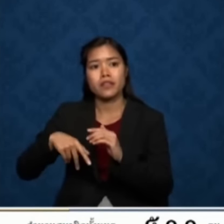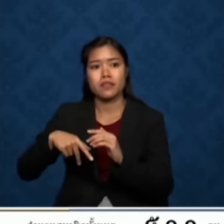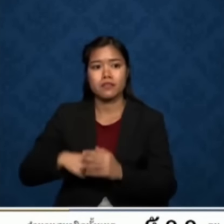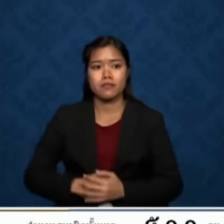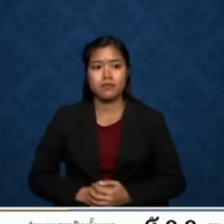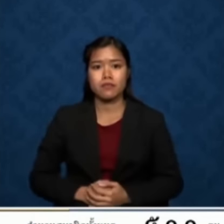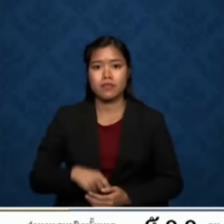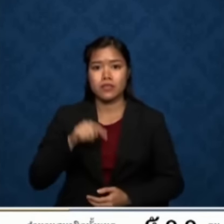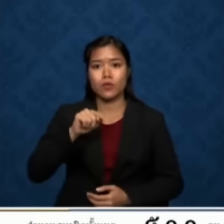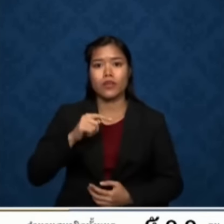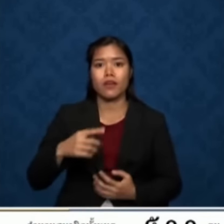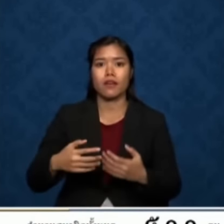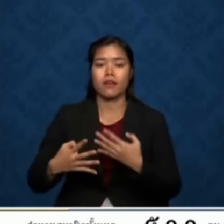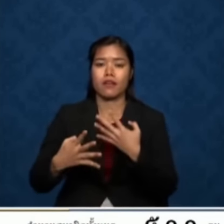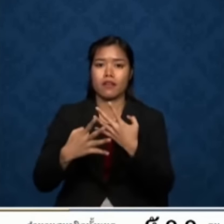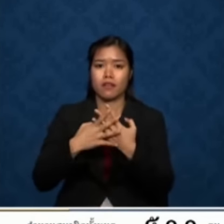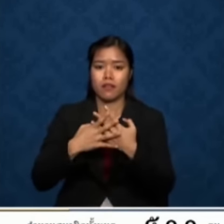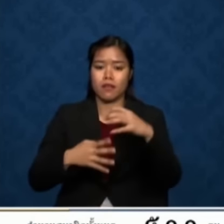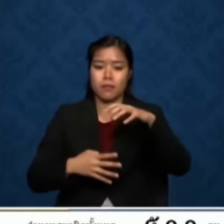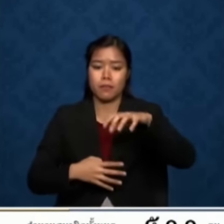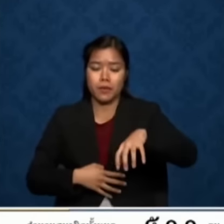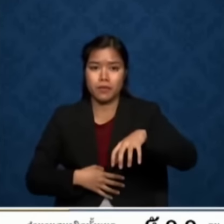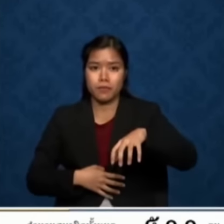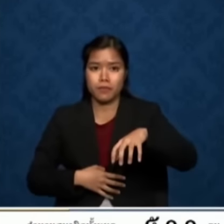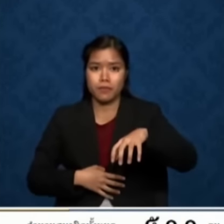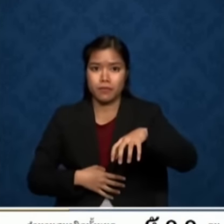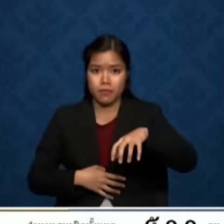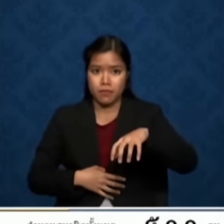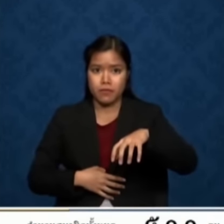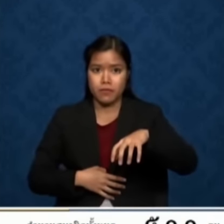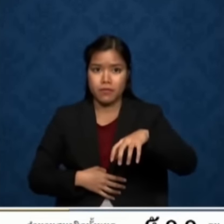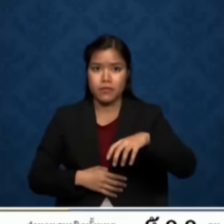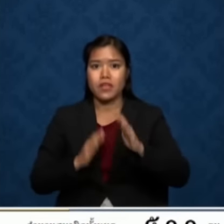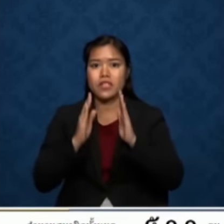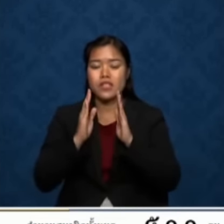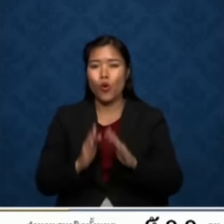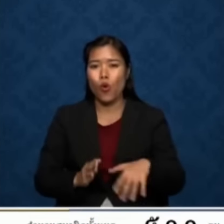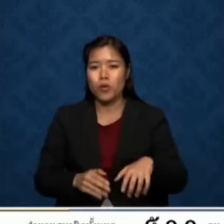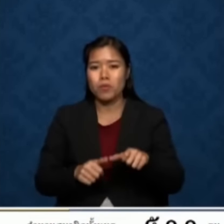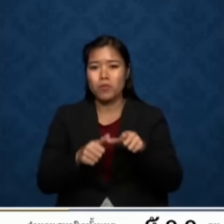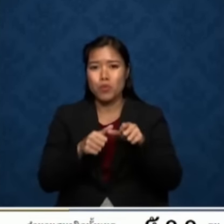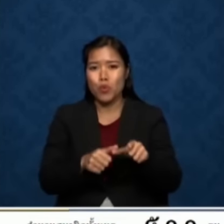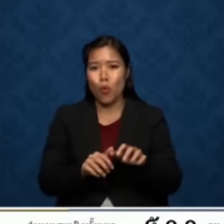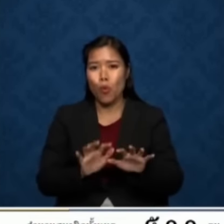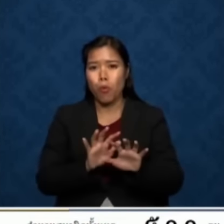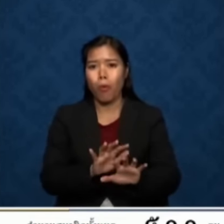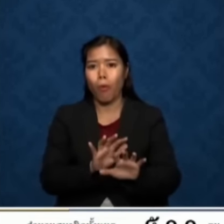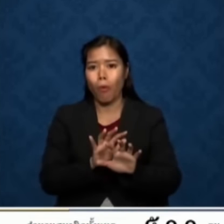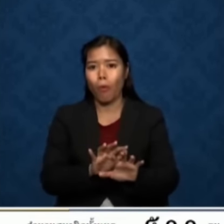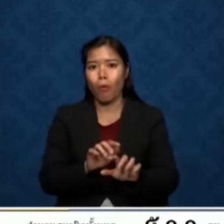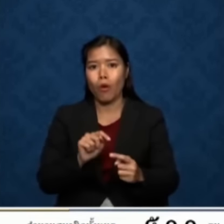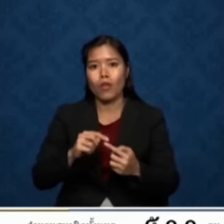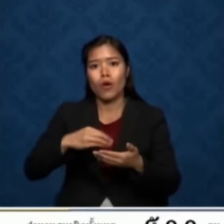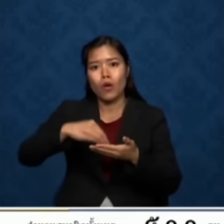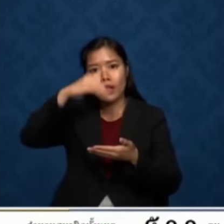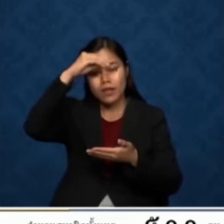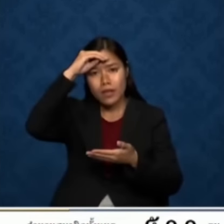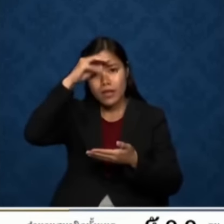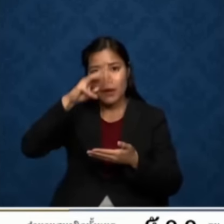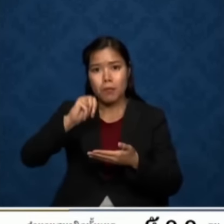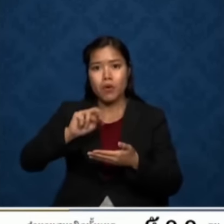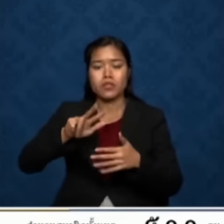สถานที่อยู่ของคนต่ำกว่าการศึกษาภาคบังคับเพราะภาคบังคับปี2545